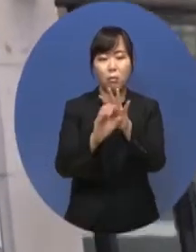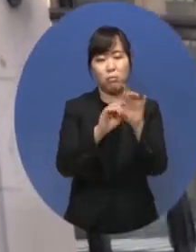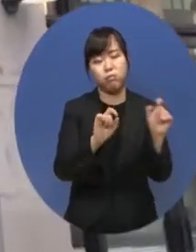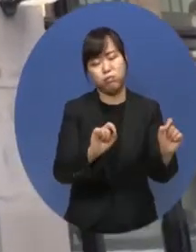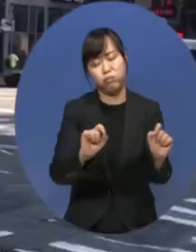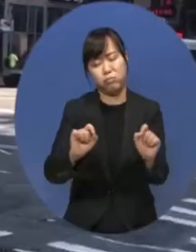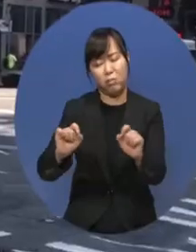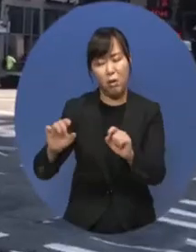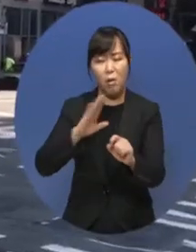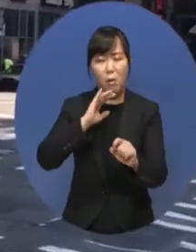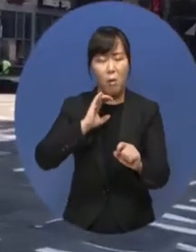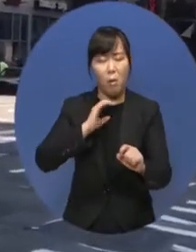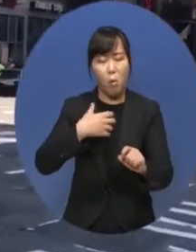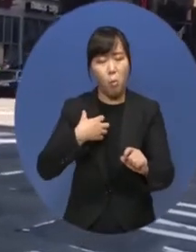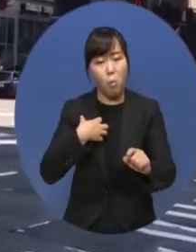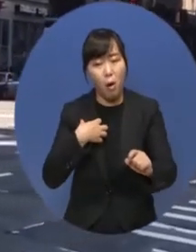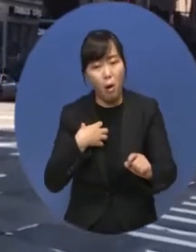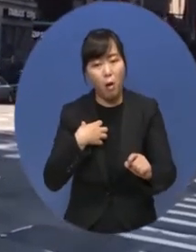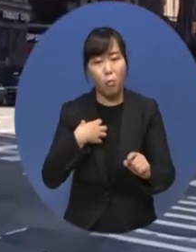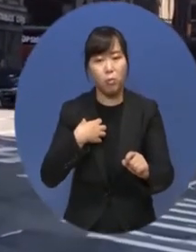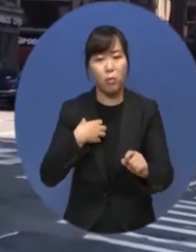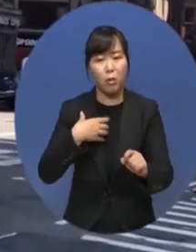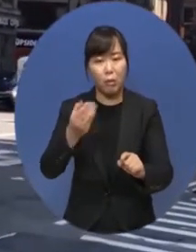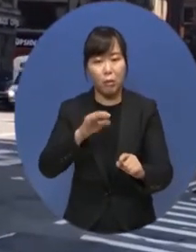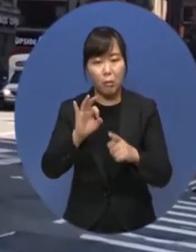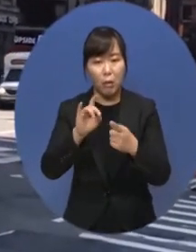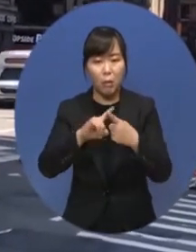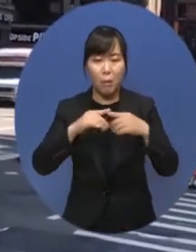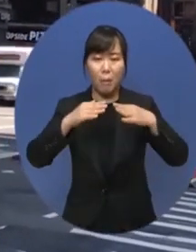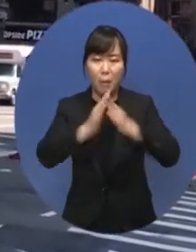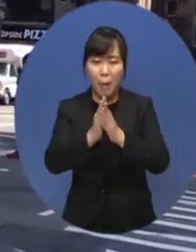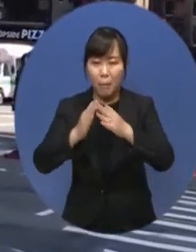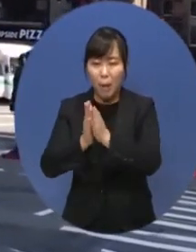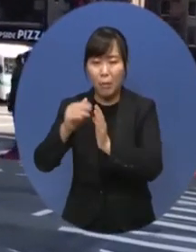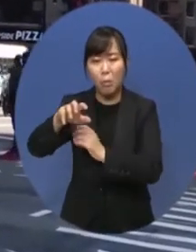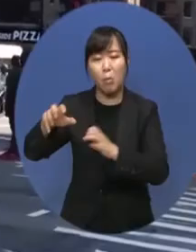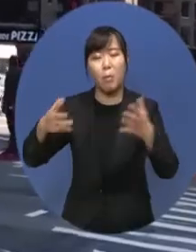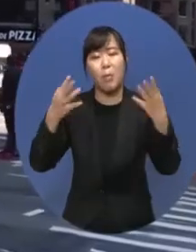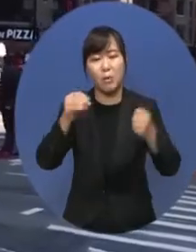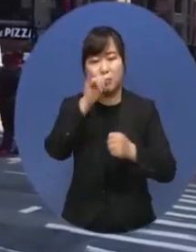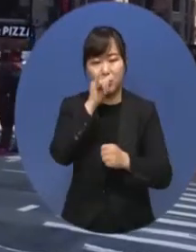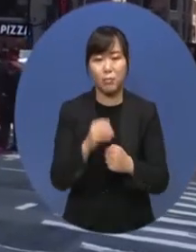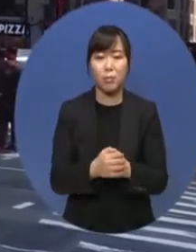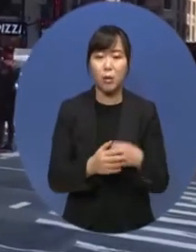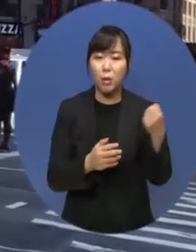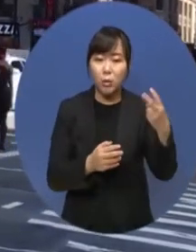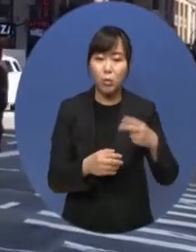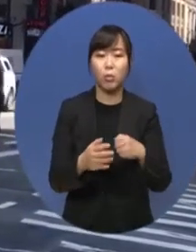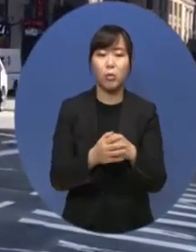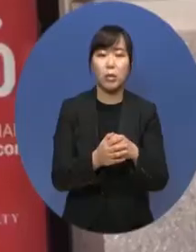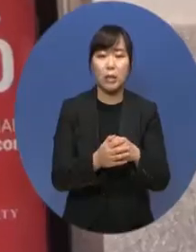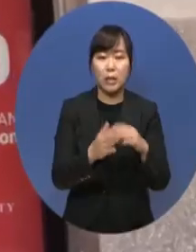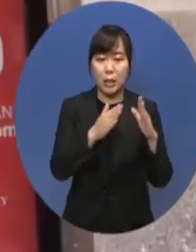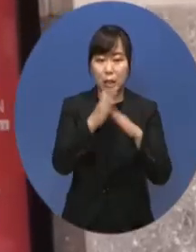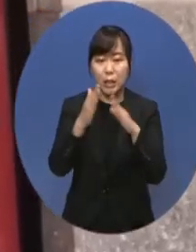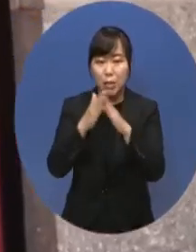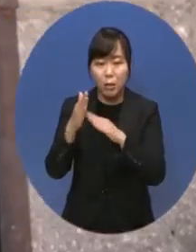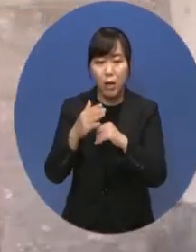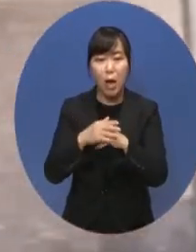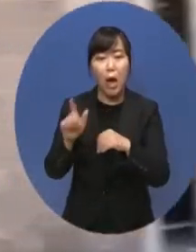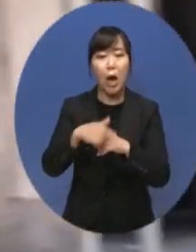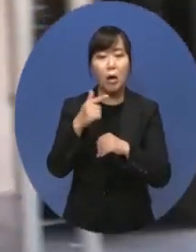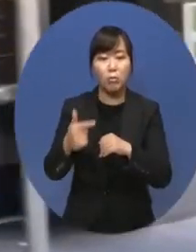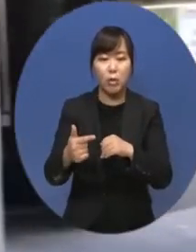장기화되면서 감당할 수 없는 렌트비에 폐업을 결정하는 비즈니스가 늘고 있습니다. 덩달아 이사업체는 일일 세네